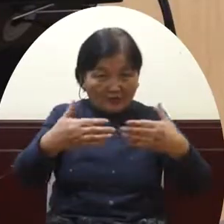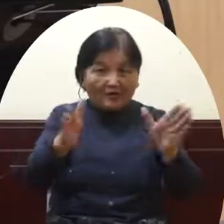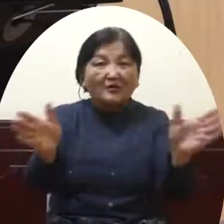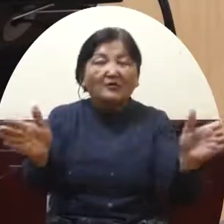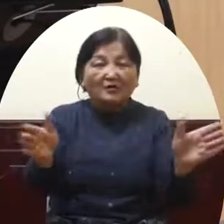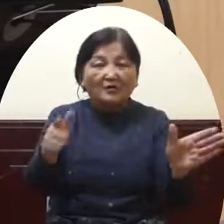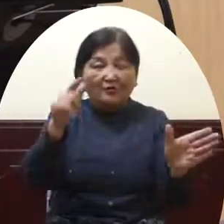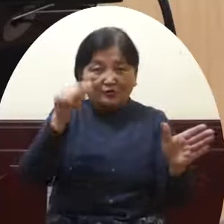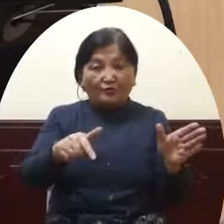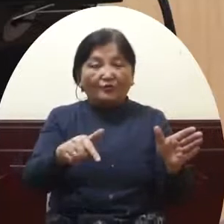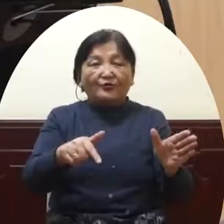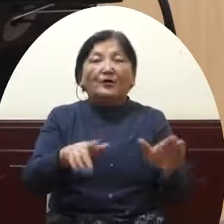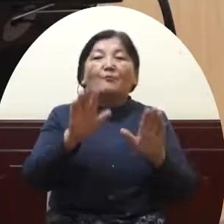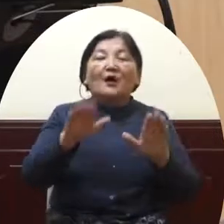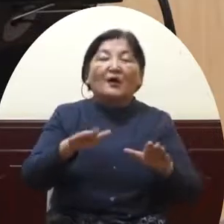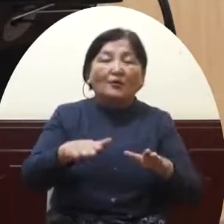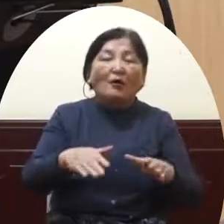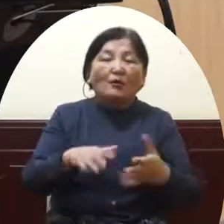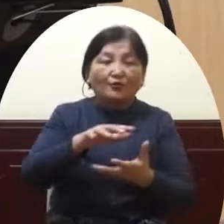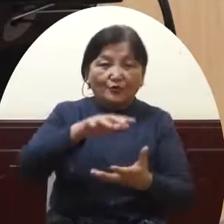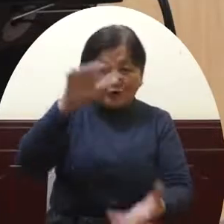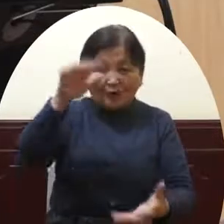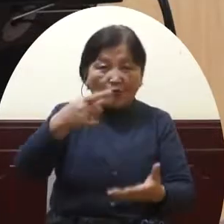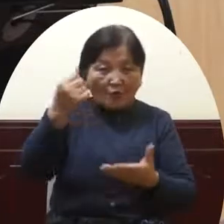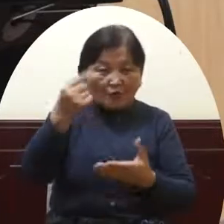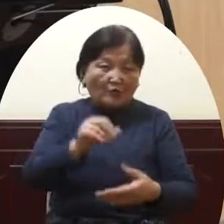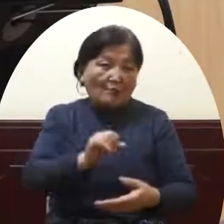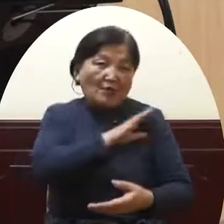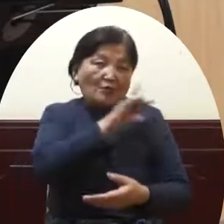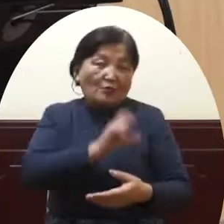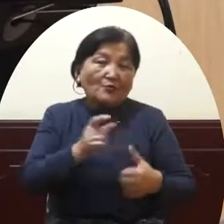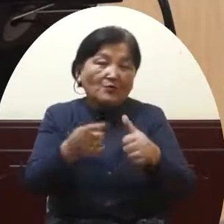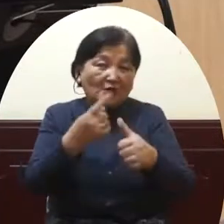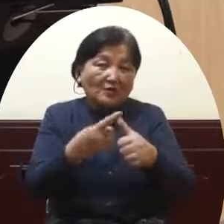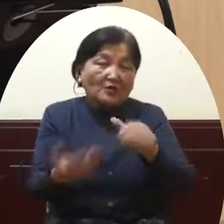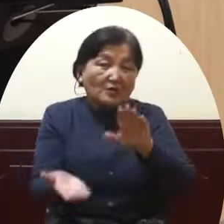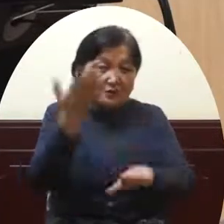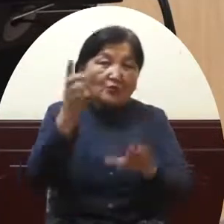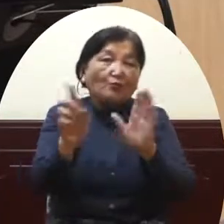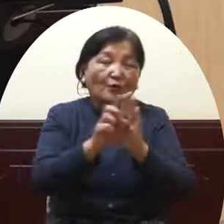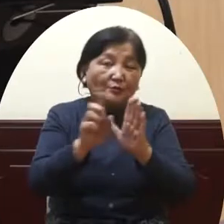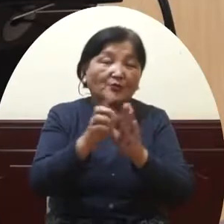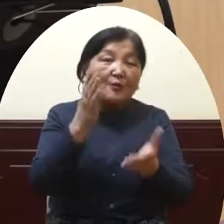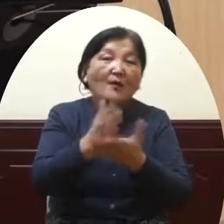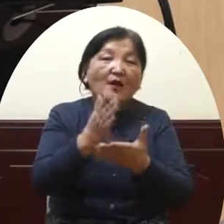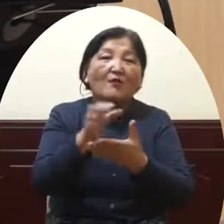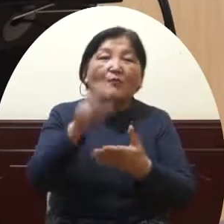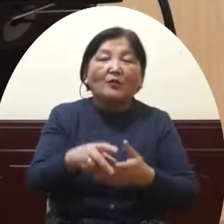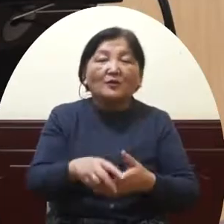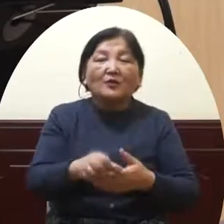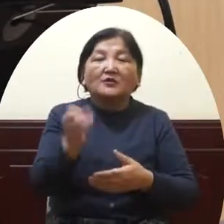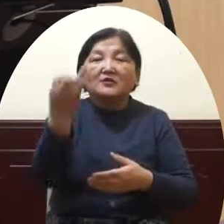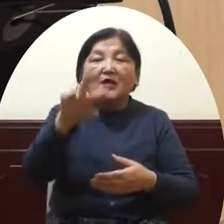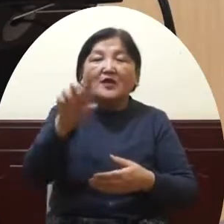тэг их мөнгөөр тодорхойлдог том баанар хөсөлснийхөө төлөө нэр дэвших магадлал нь сонгогдох магадлал нь нэмэгддэг. Айл